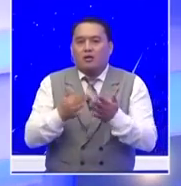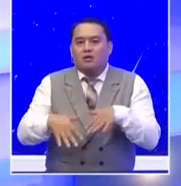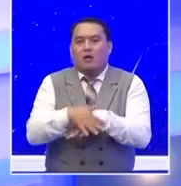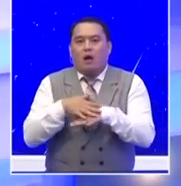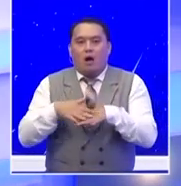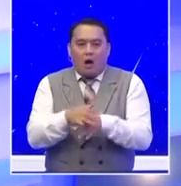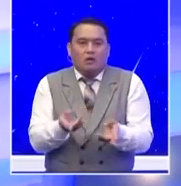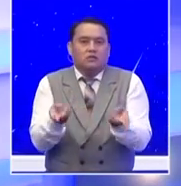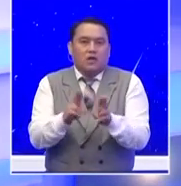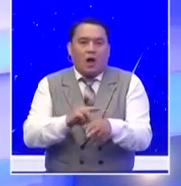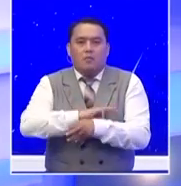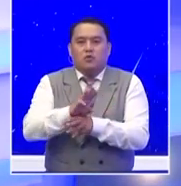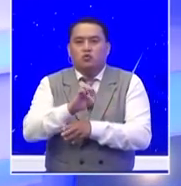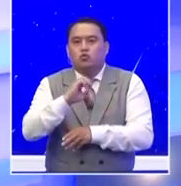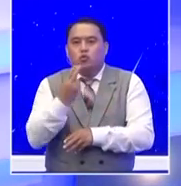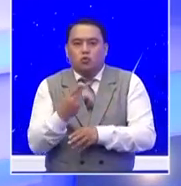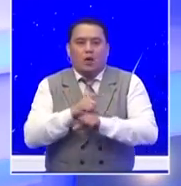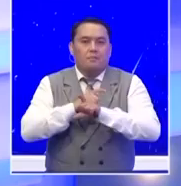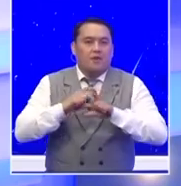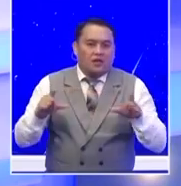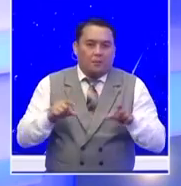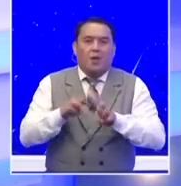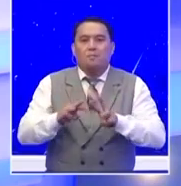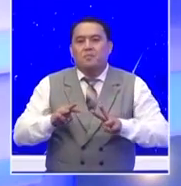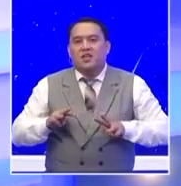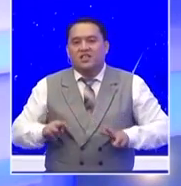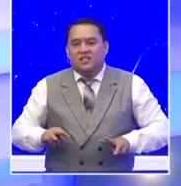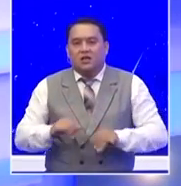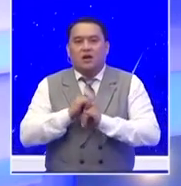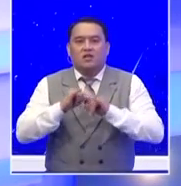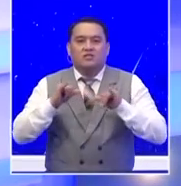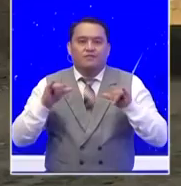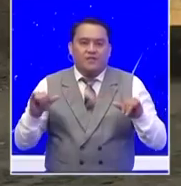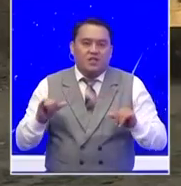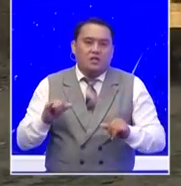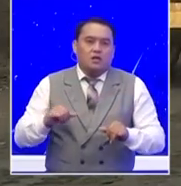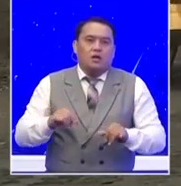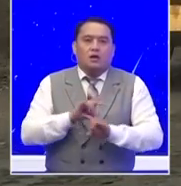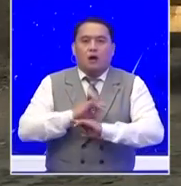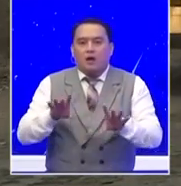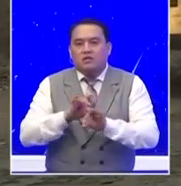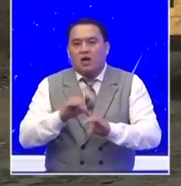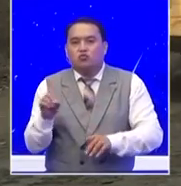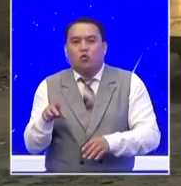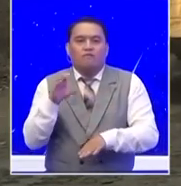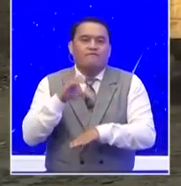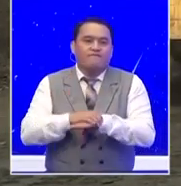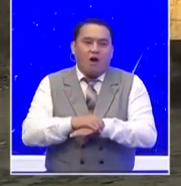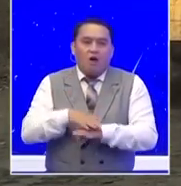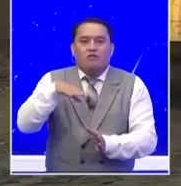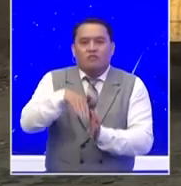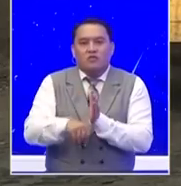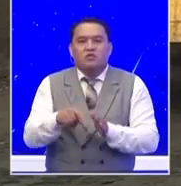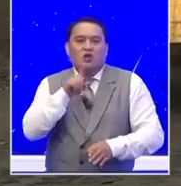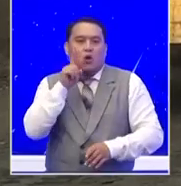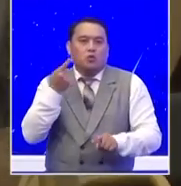населения, остальные – на обеспечение социальных объектов. В Министерстве индустрии и инфраструктурного развития отмечают, что такие факторы, как внедрение